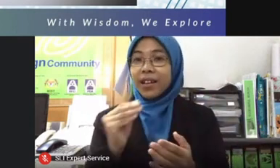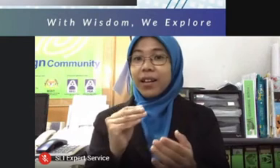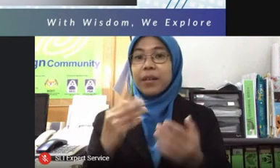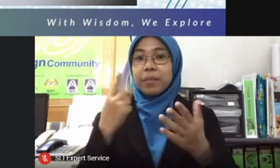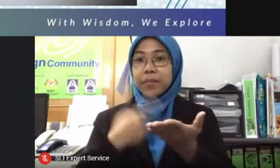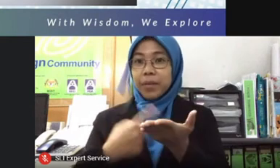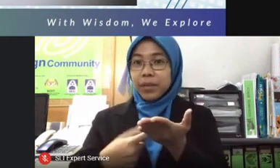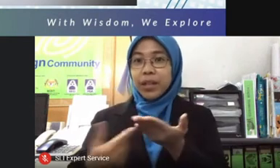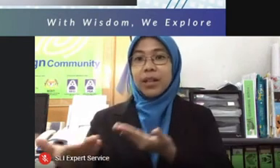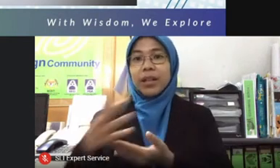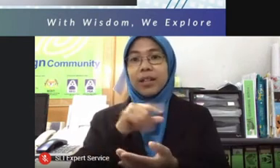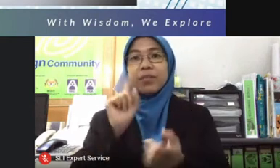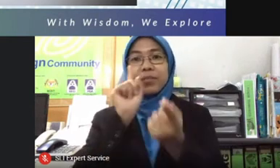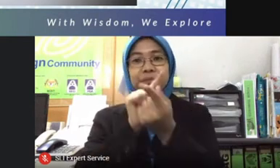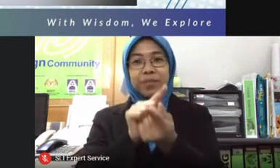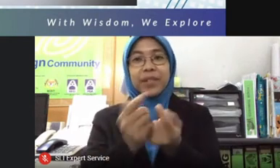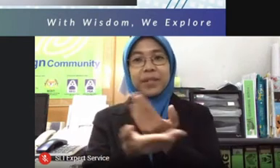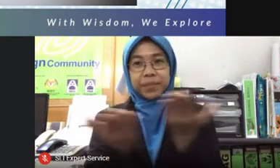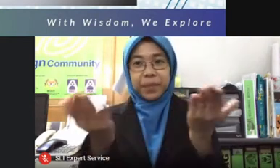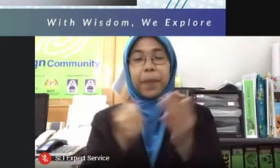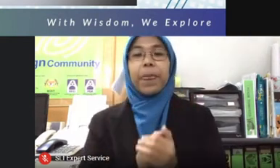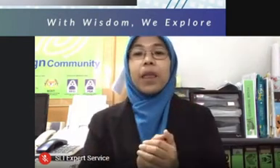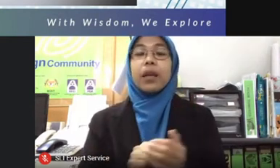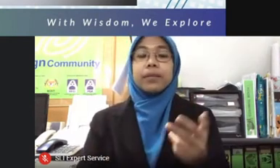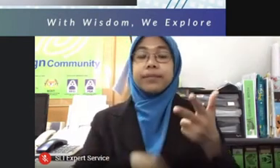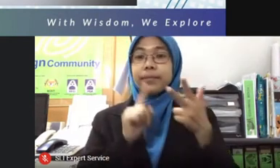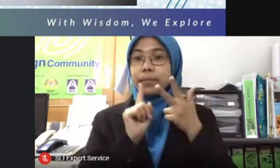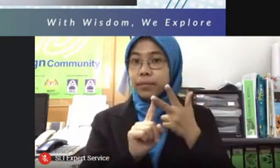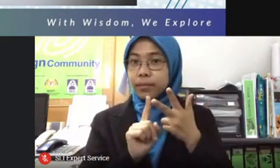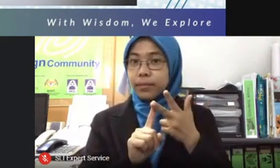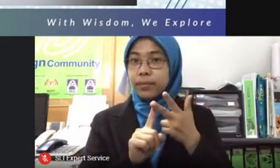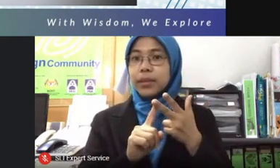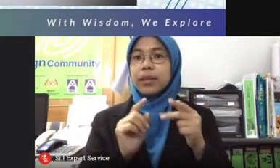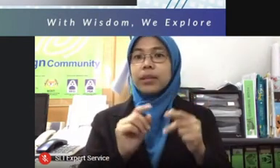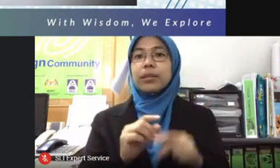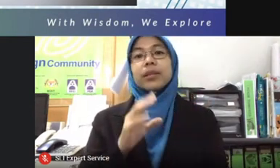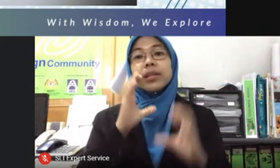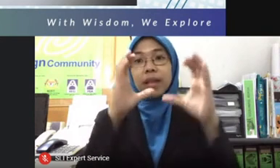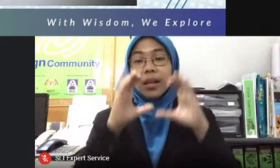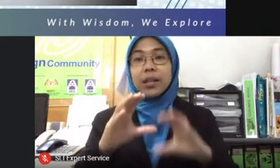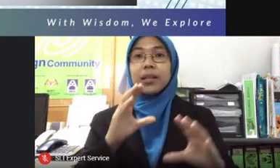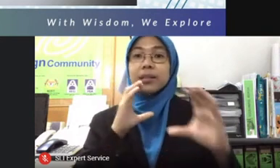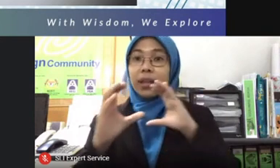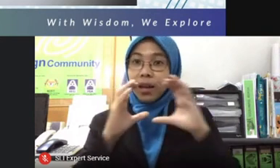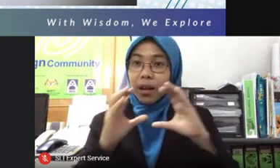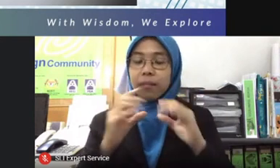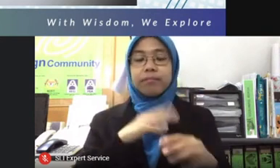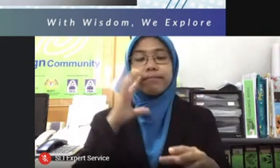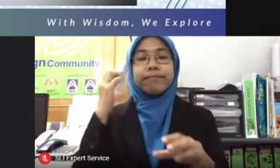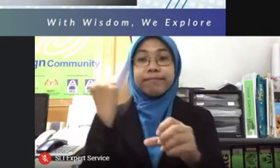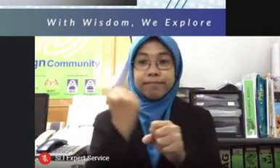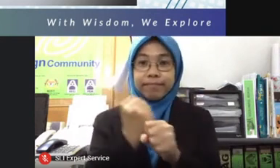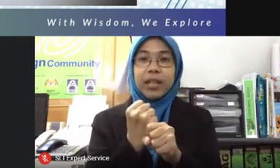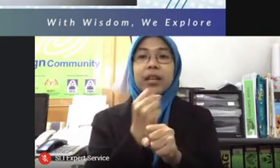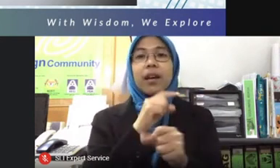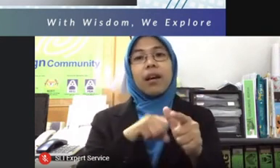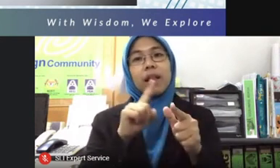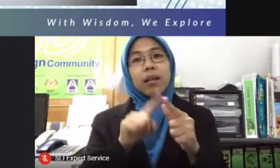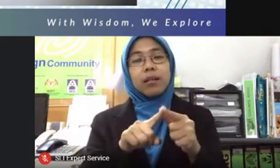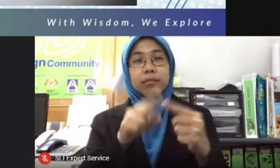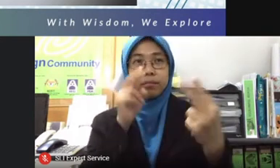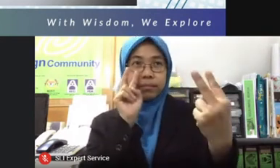perbincangan dan perjumpaan anda. Tiga, cara anda bercakap. Anda yakin? Anda